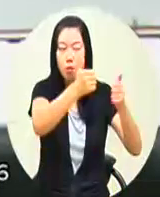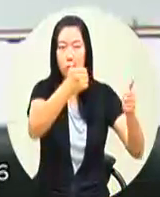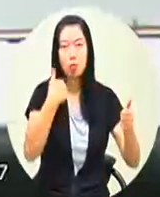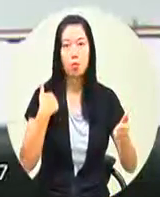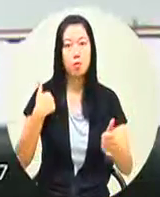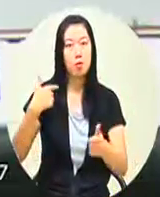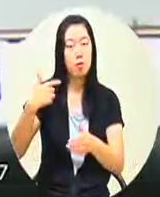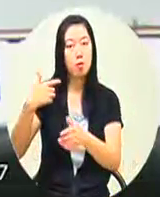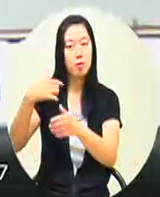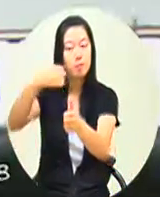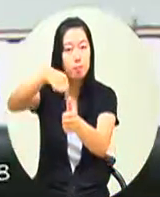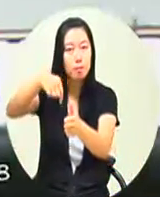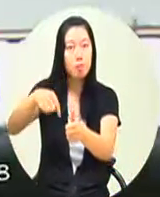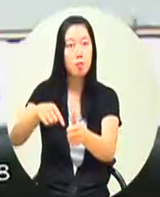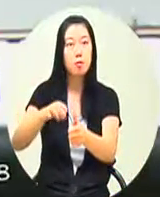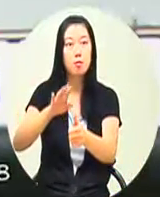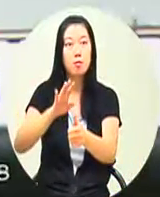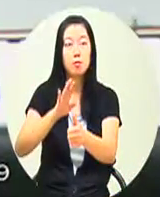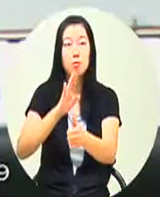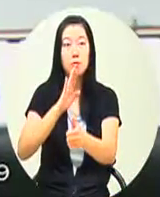的主管的立场，